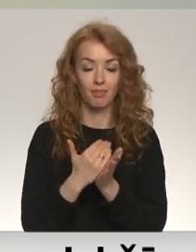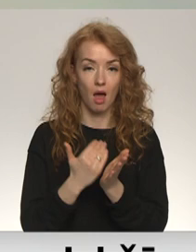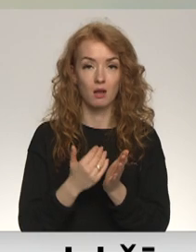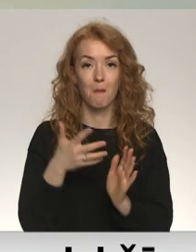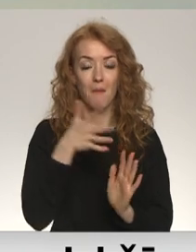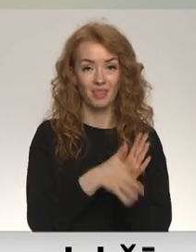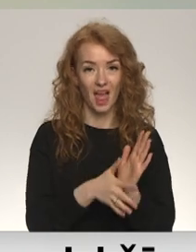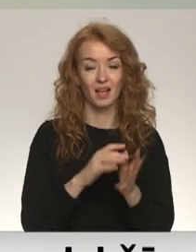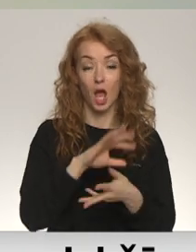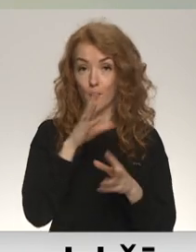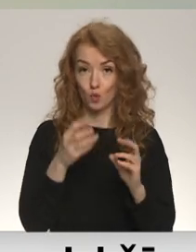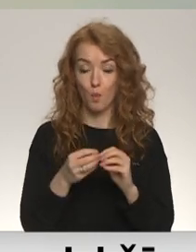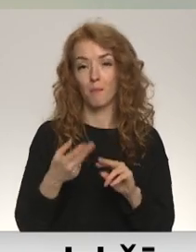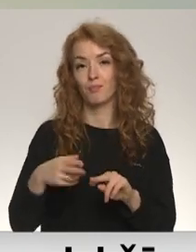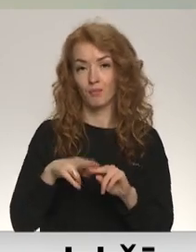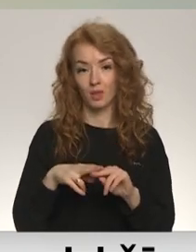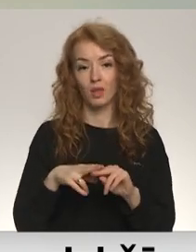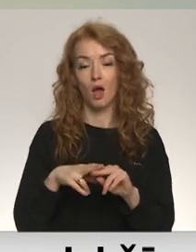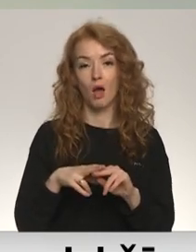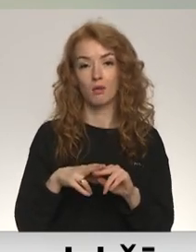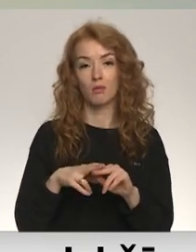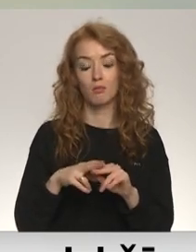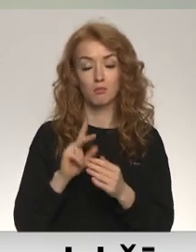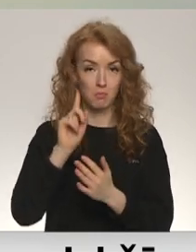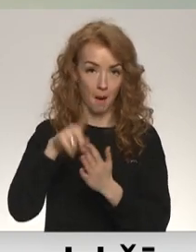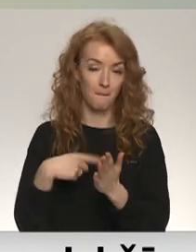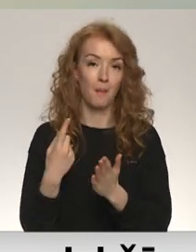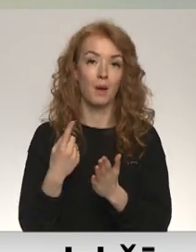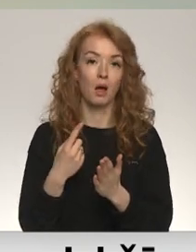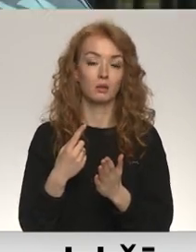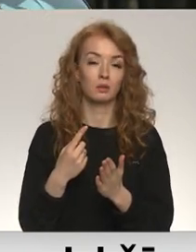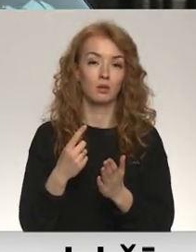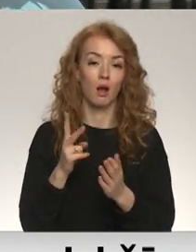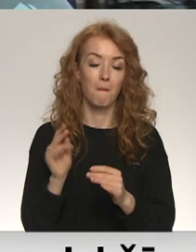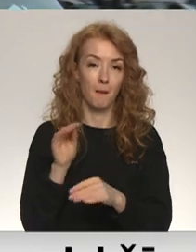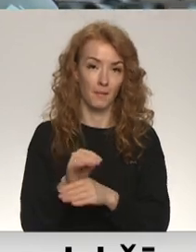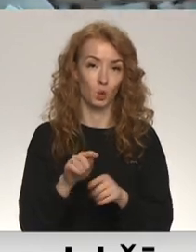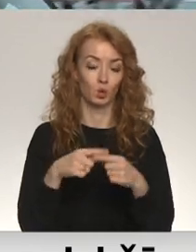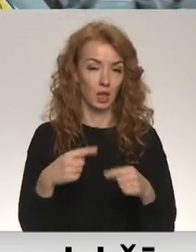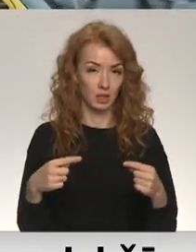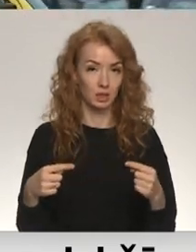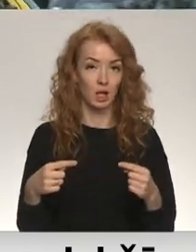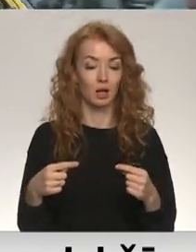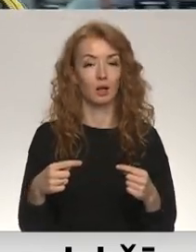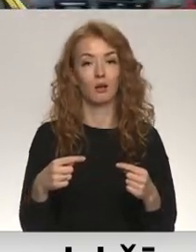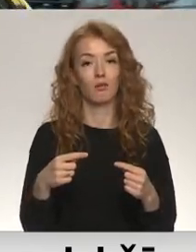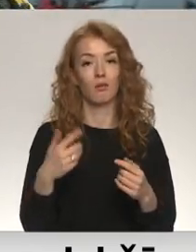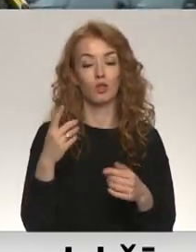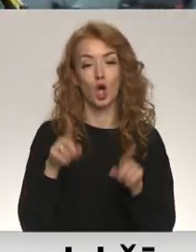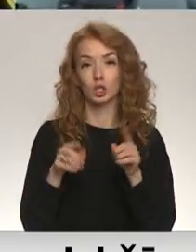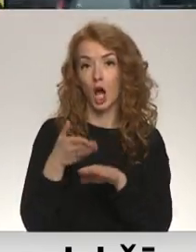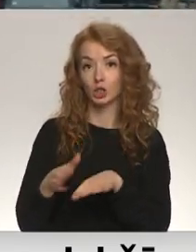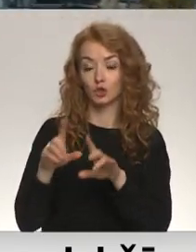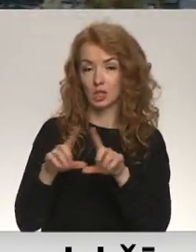apjomiem, tad būtu pieprasami, kā atsevišķi līdzekļi. Vai tas būs atsevišķas iestades,